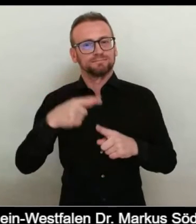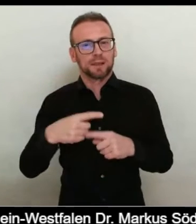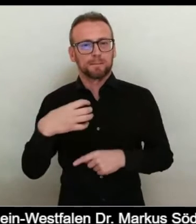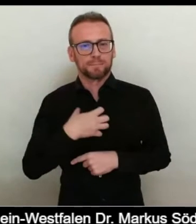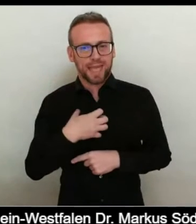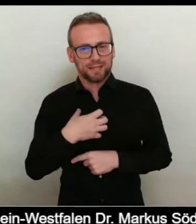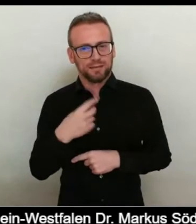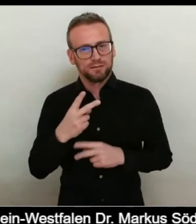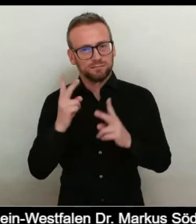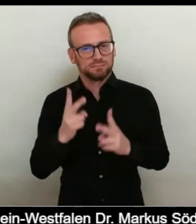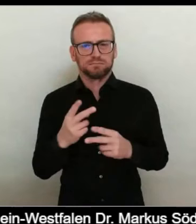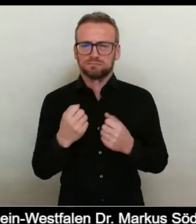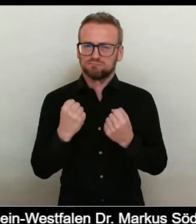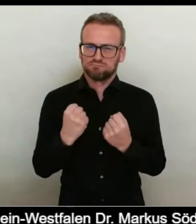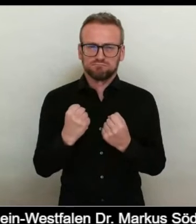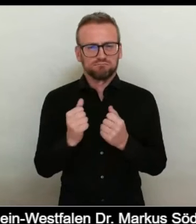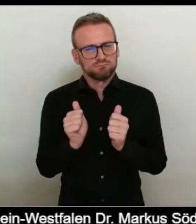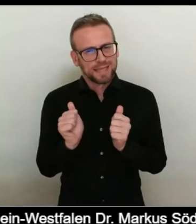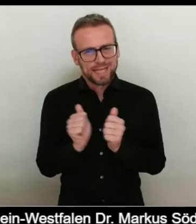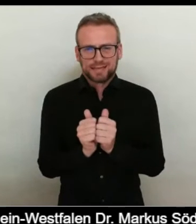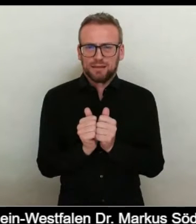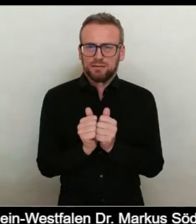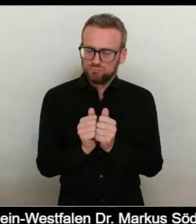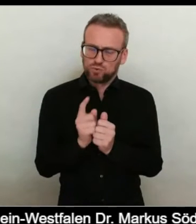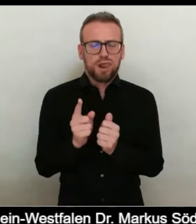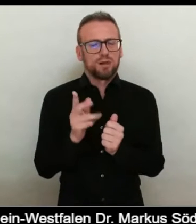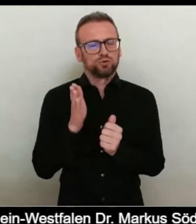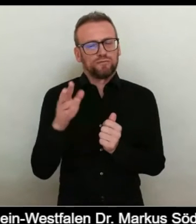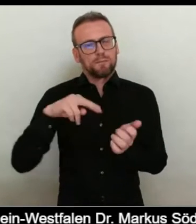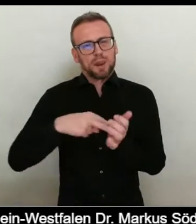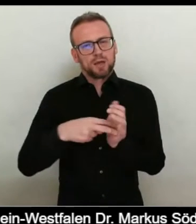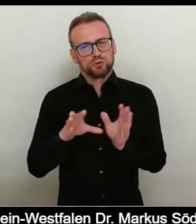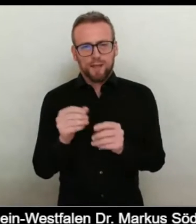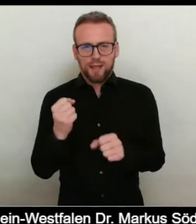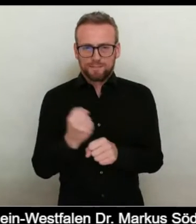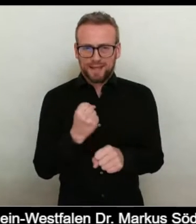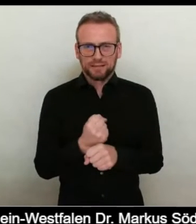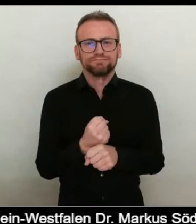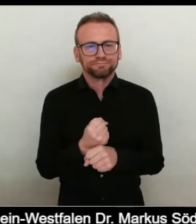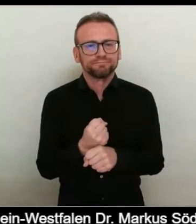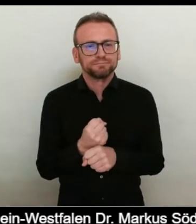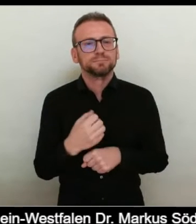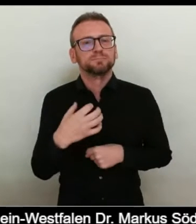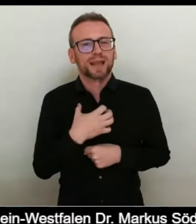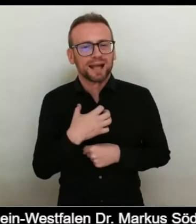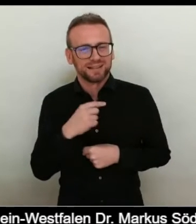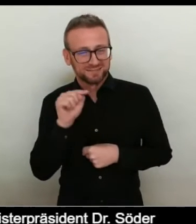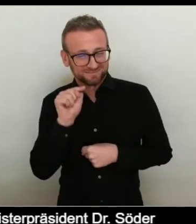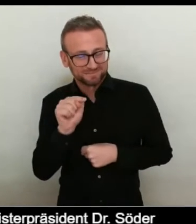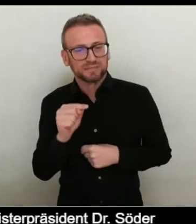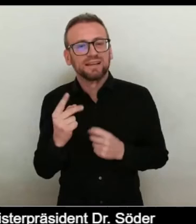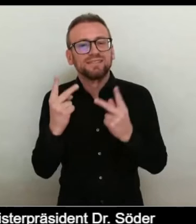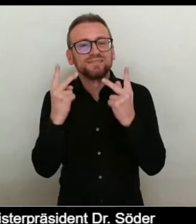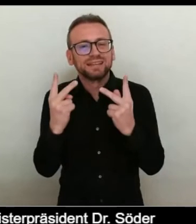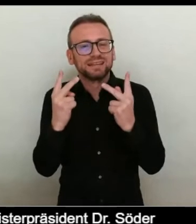arbeiten, das ist ein wichtiger Pakt. Aber wir brauchen den Pakt der Großen. Und der Pakt der Großen ist mit Nordrhein-Westfalen. Zusammen stellen wir 40 Prozent